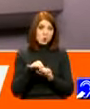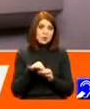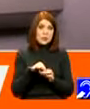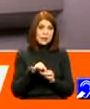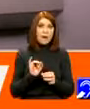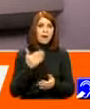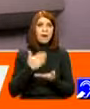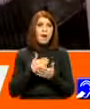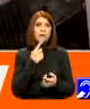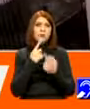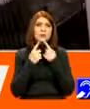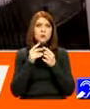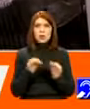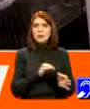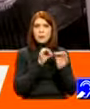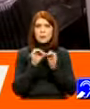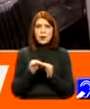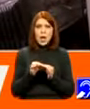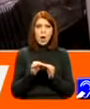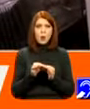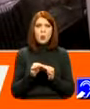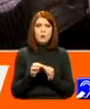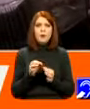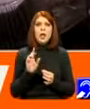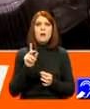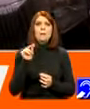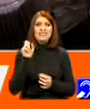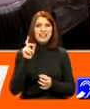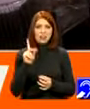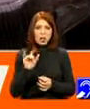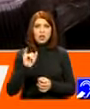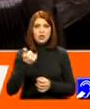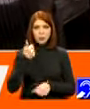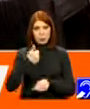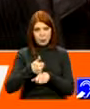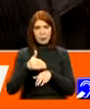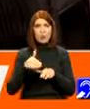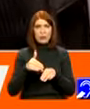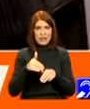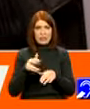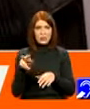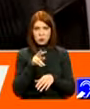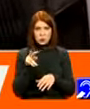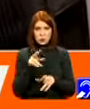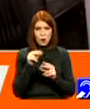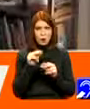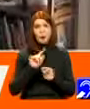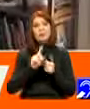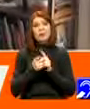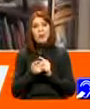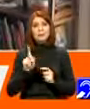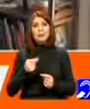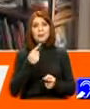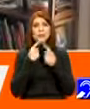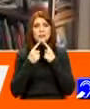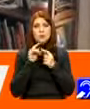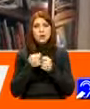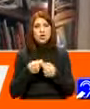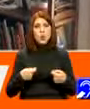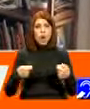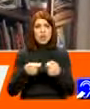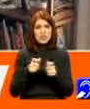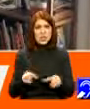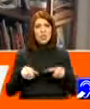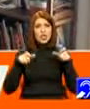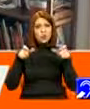a fost cu toată până acum între Marcel ciolacu și premierul Nicolae Ciucă însă trebuie scurtată și în coaliție